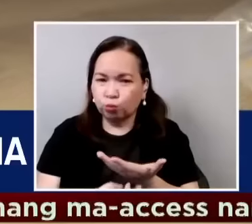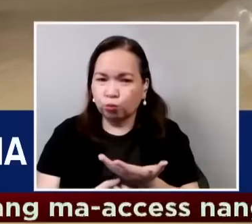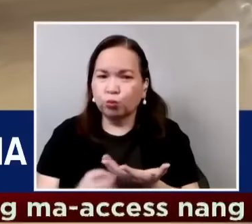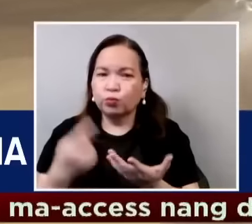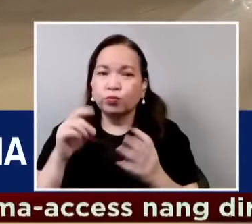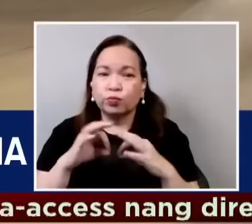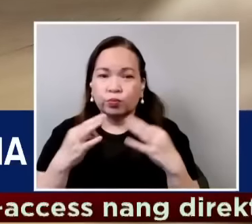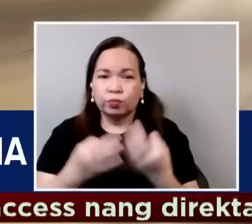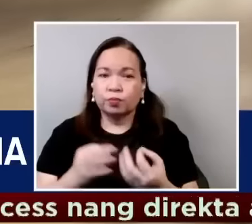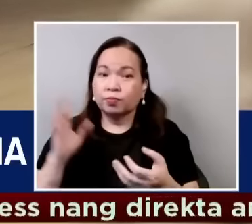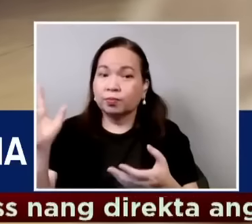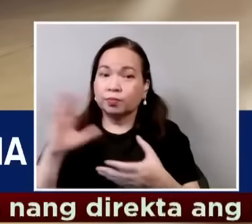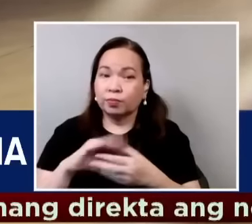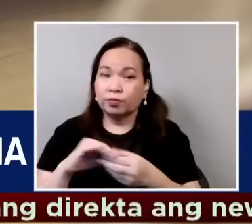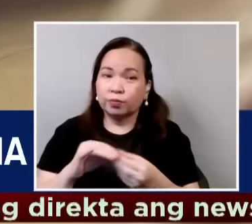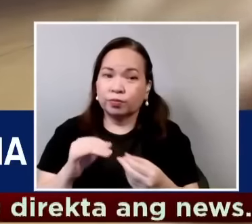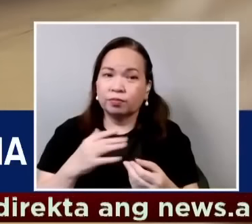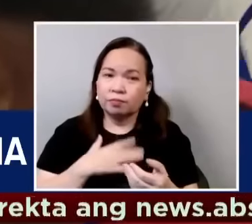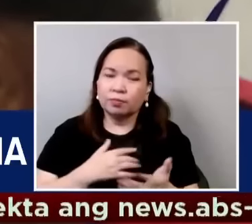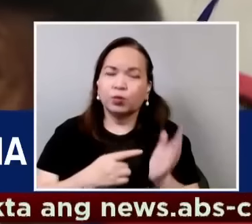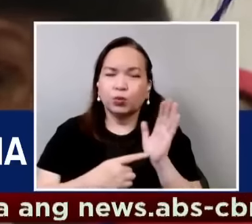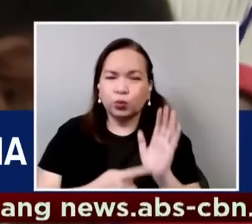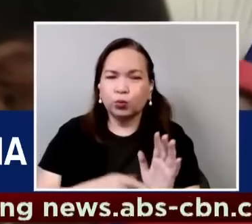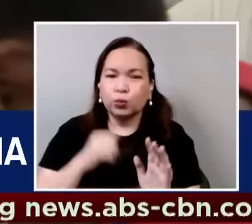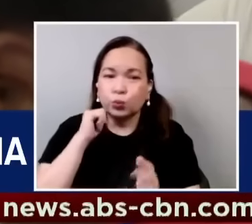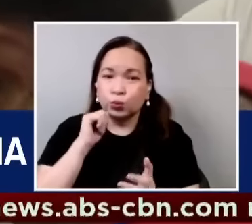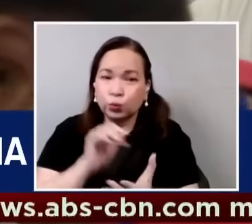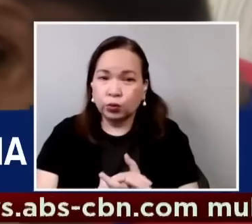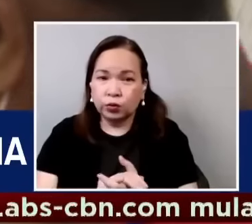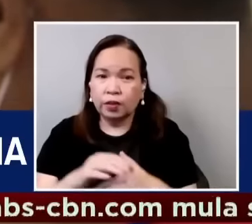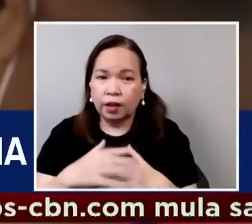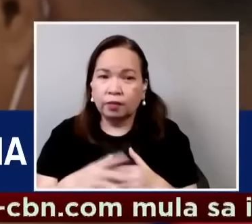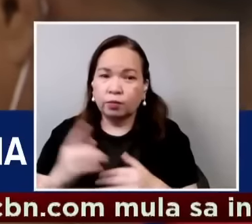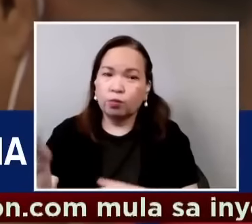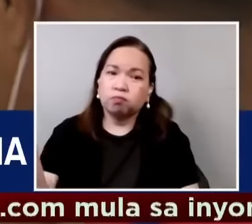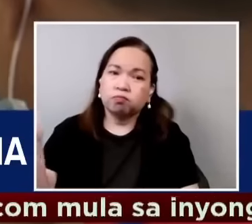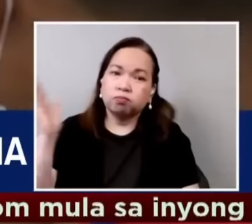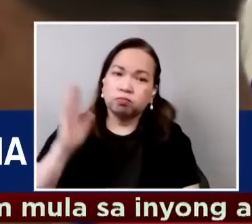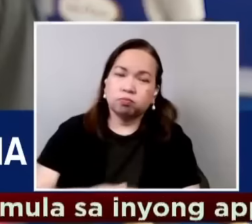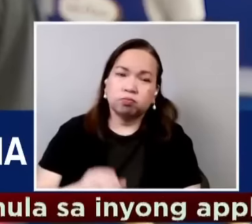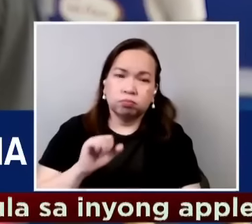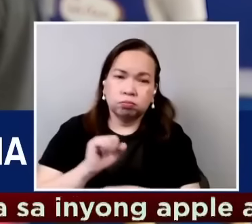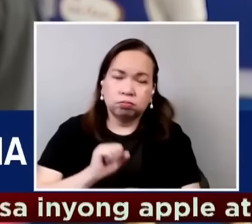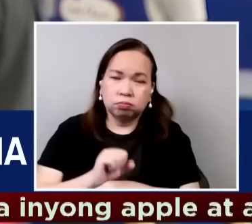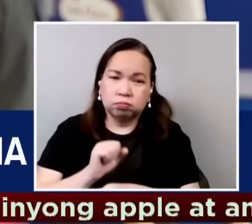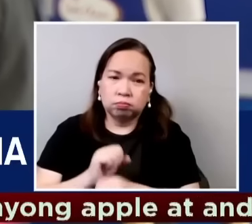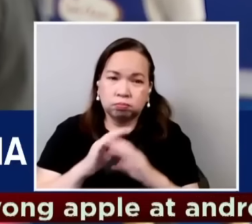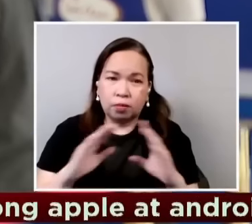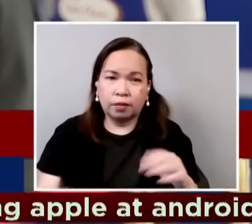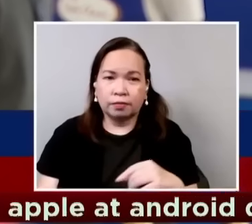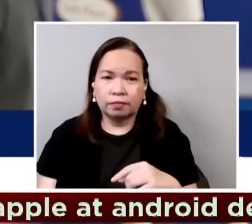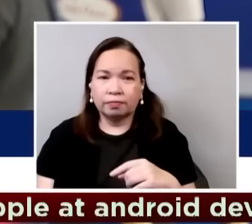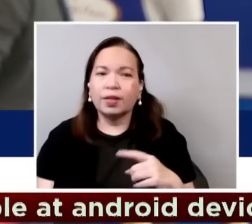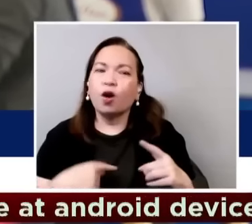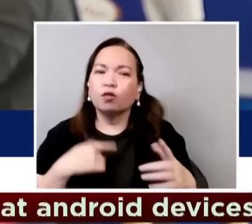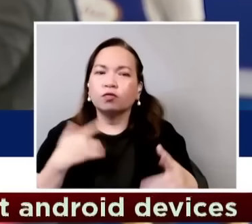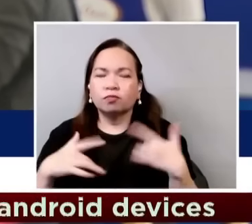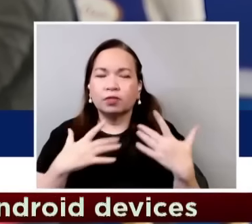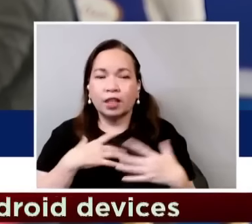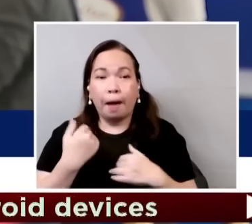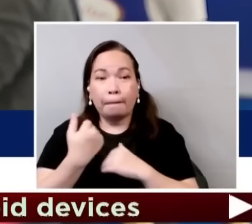Jerry, ito ang kanyang love language sa asawa matapos ang buong araw na gawain sa bahay. Naingganyo akong gumagawa ng sandwich